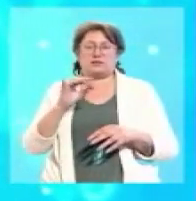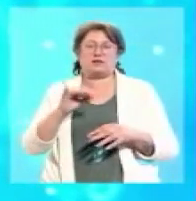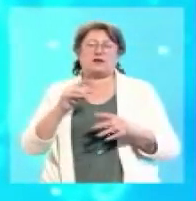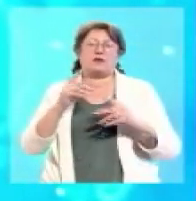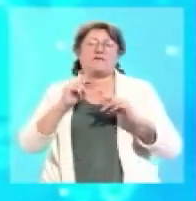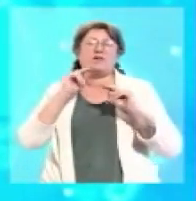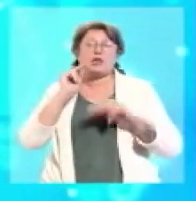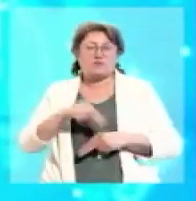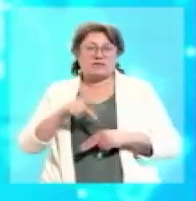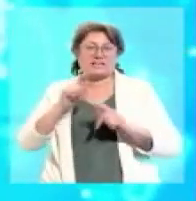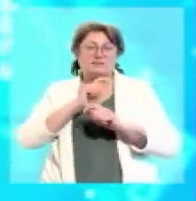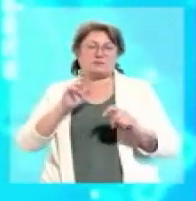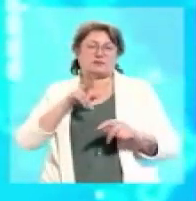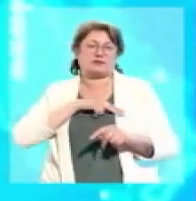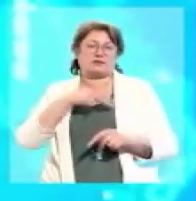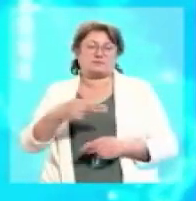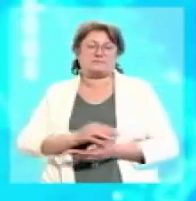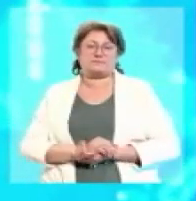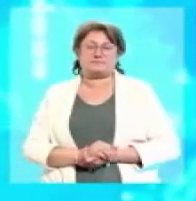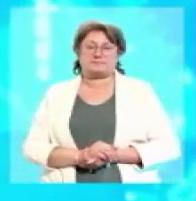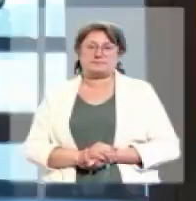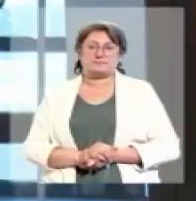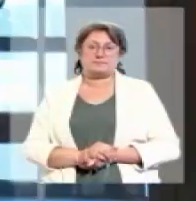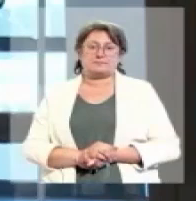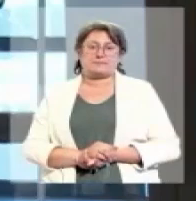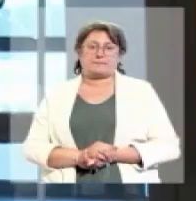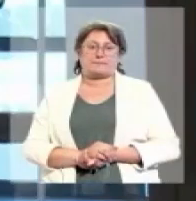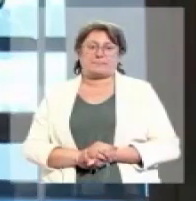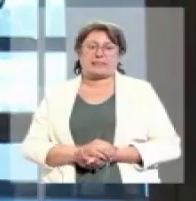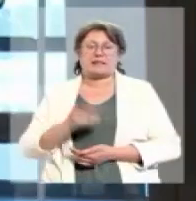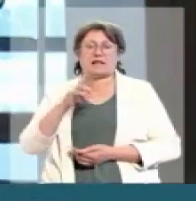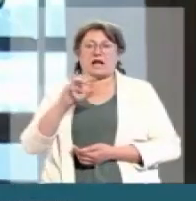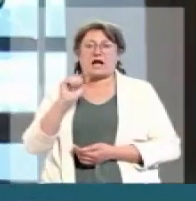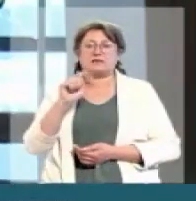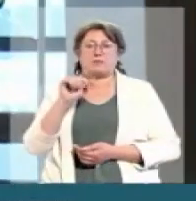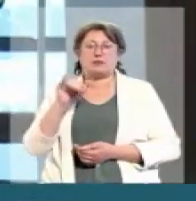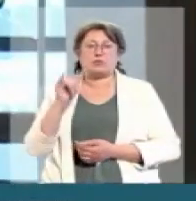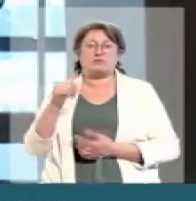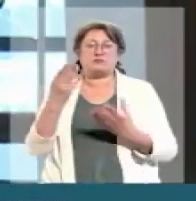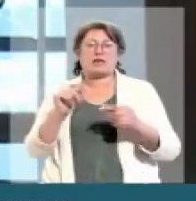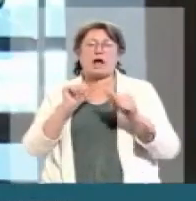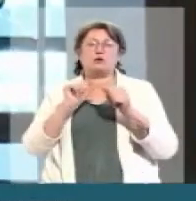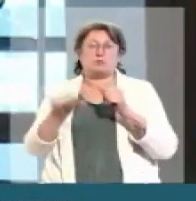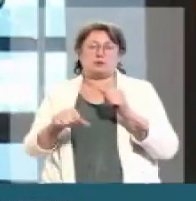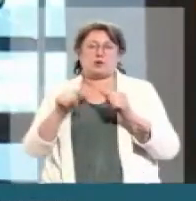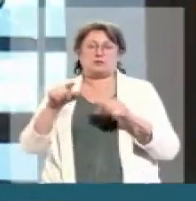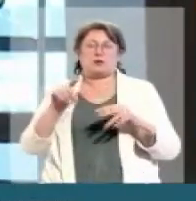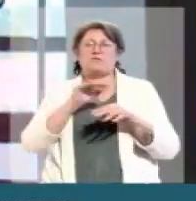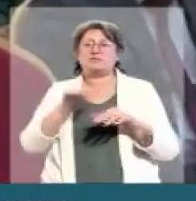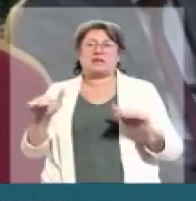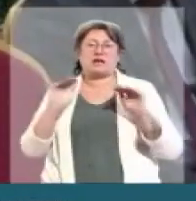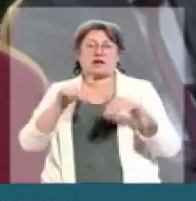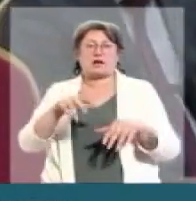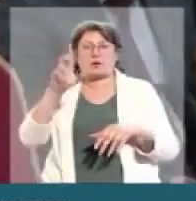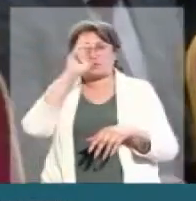торжества были удостоены нагрудных знаков. Подробности. Для Азамата Оразалиева сегодня день особенный. Он официально вступает в